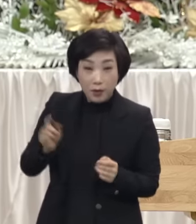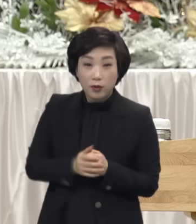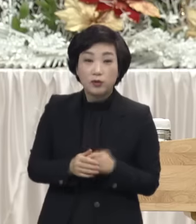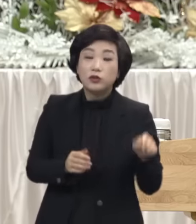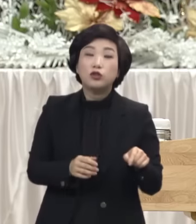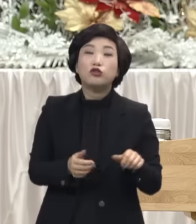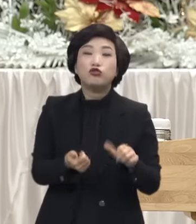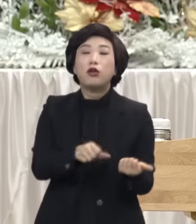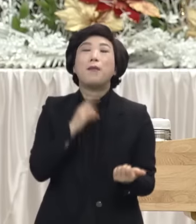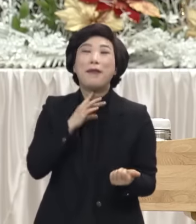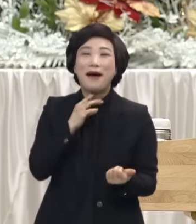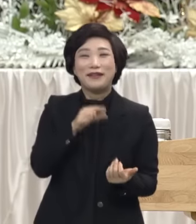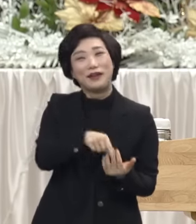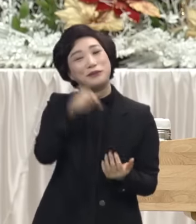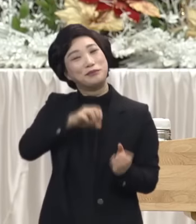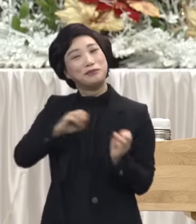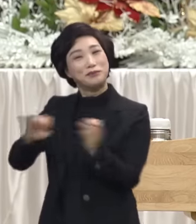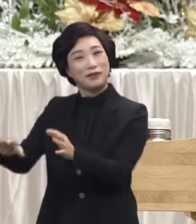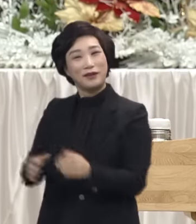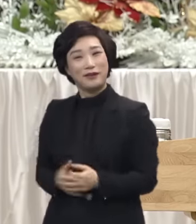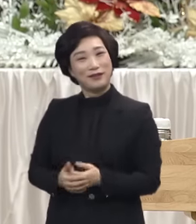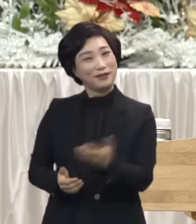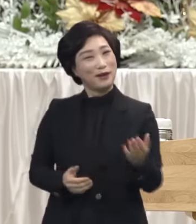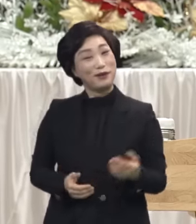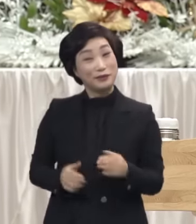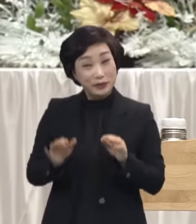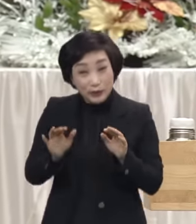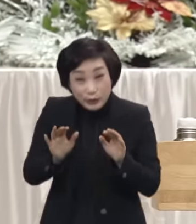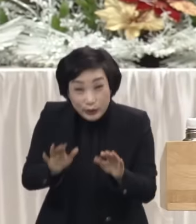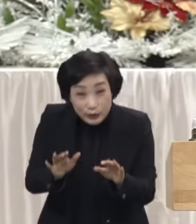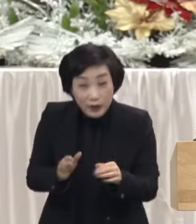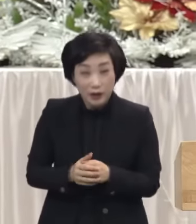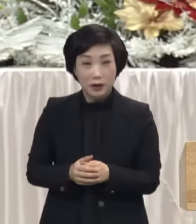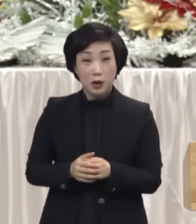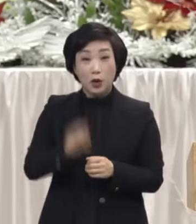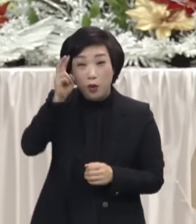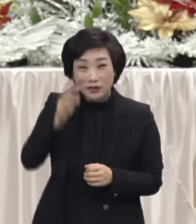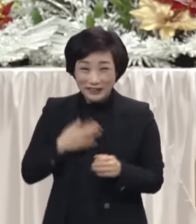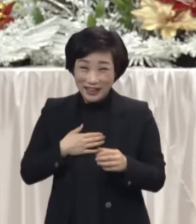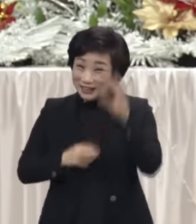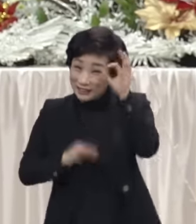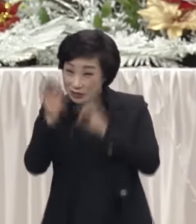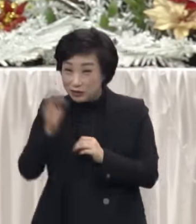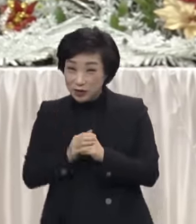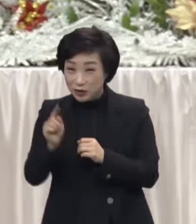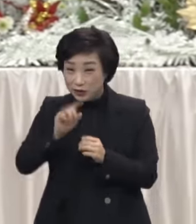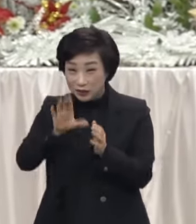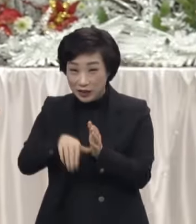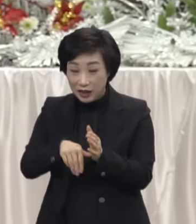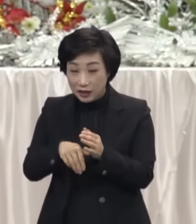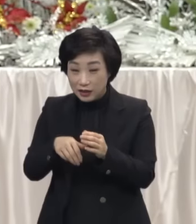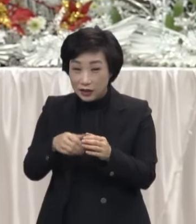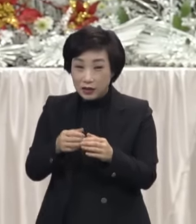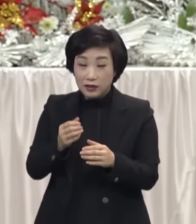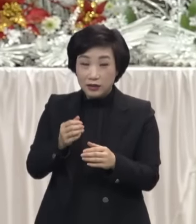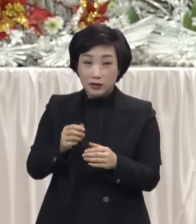집어냅니다. 죽은 것만 집어내요. 그런데도 혹시 잘못 집어내서 심다